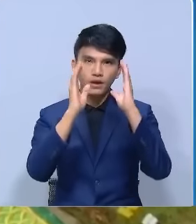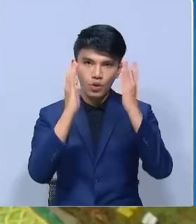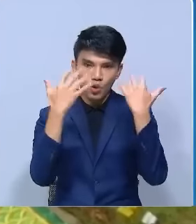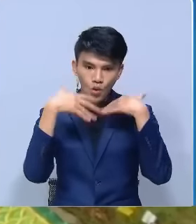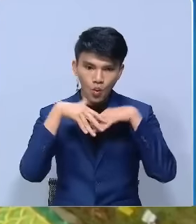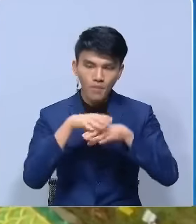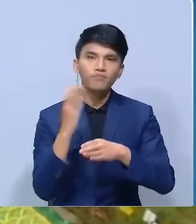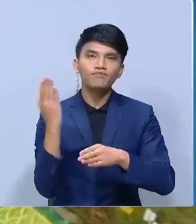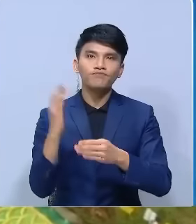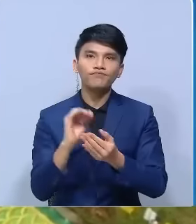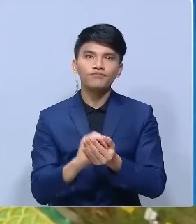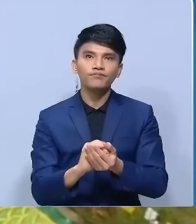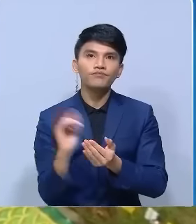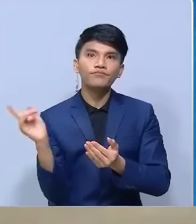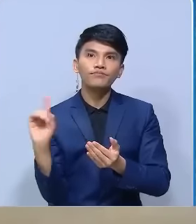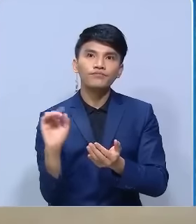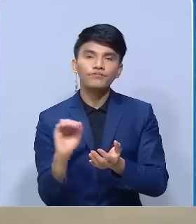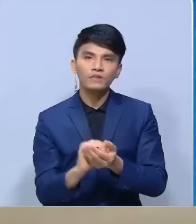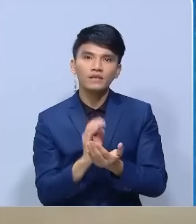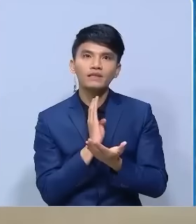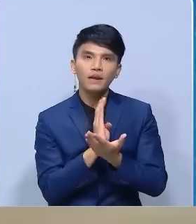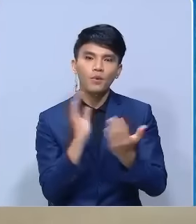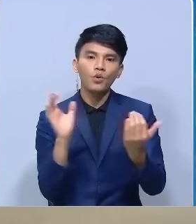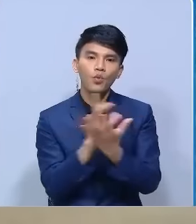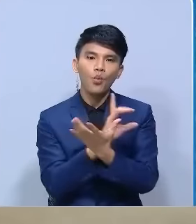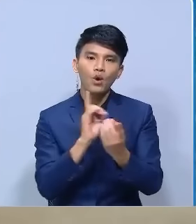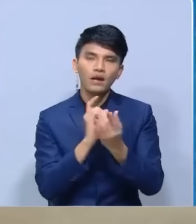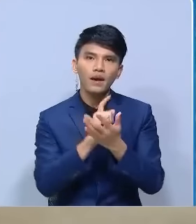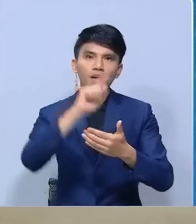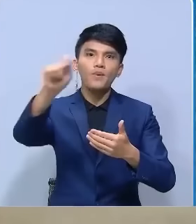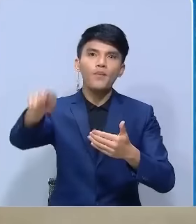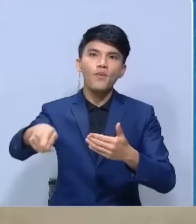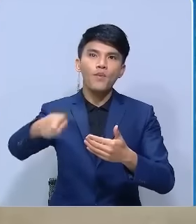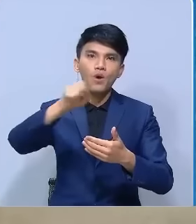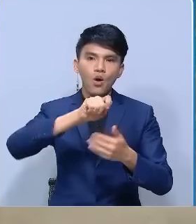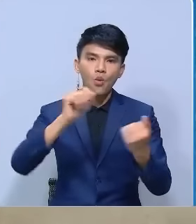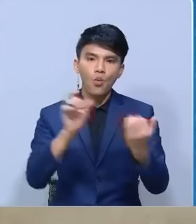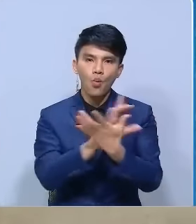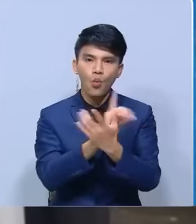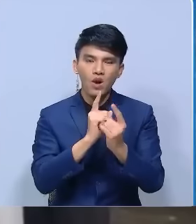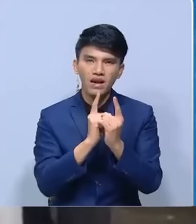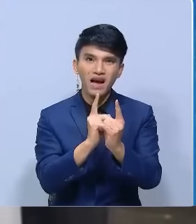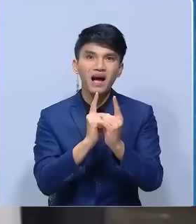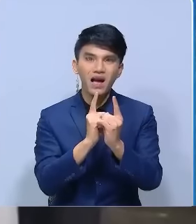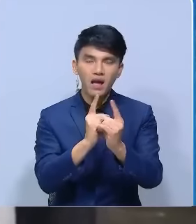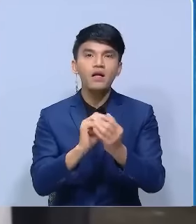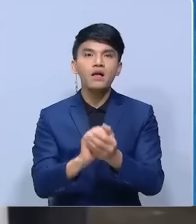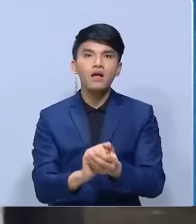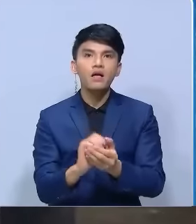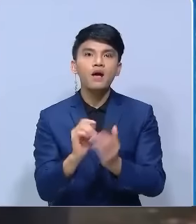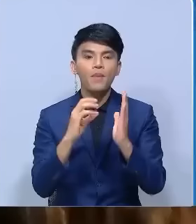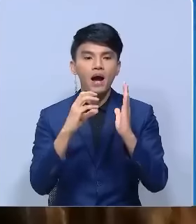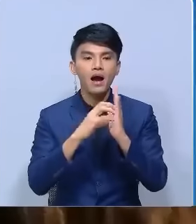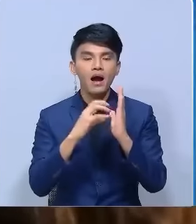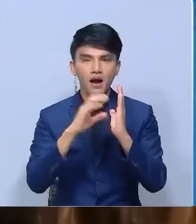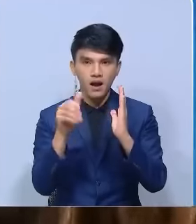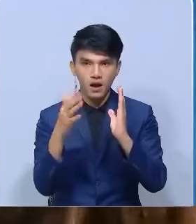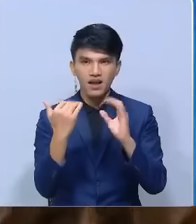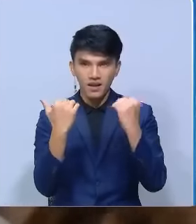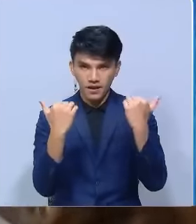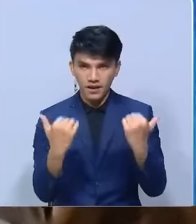านกันนะครับก็เป็นการทำบุญตามประเพณีตักบาตรเทโวโรหณะที่สืบทอดกันมาแต่โบราณลงมาทางภาคกลางกันหน่อยครับคุณผู้